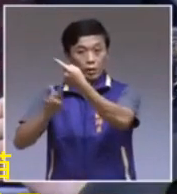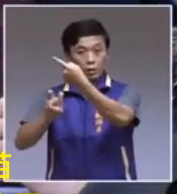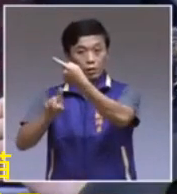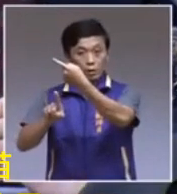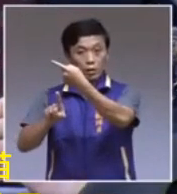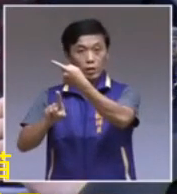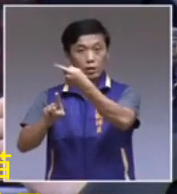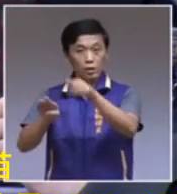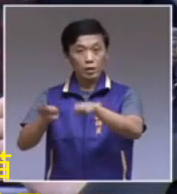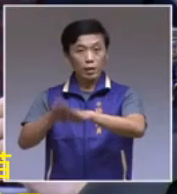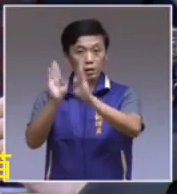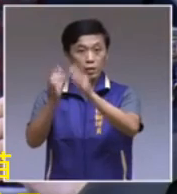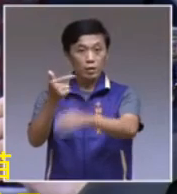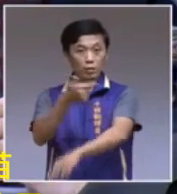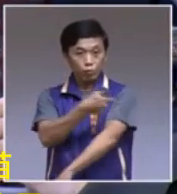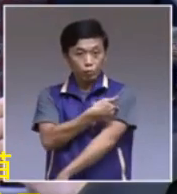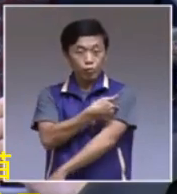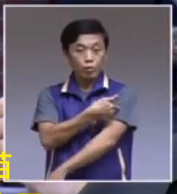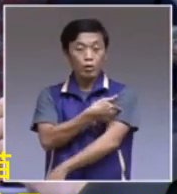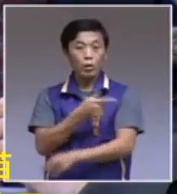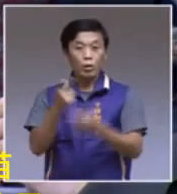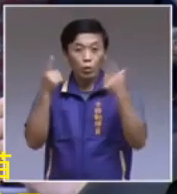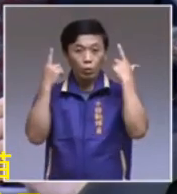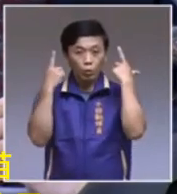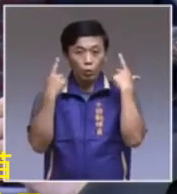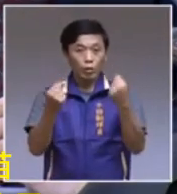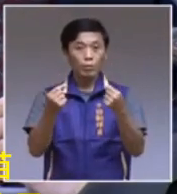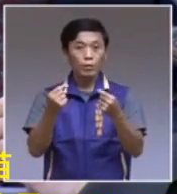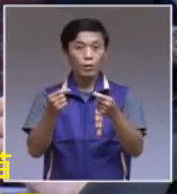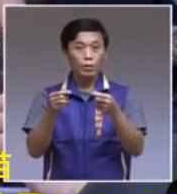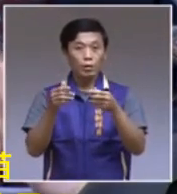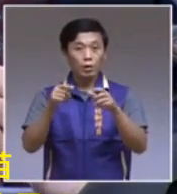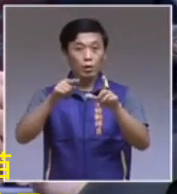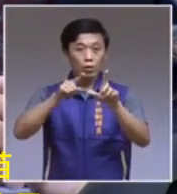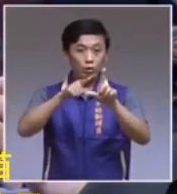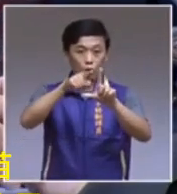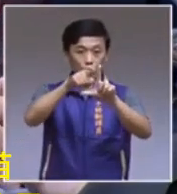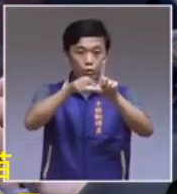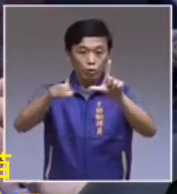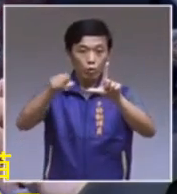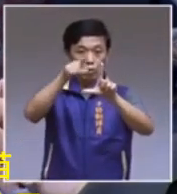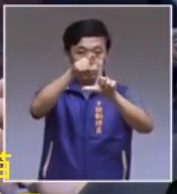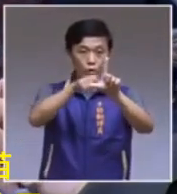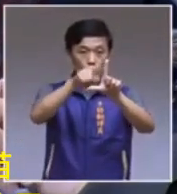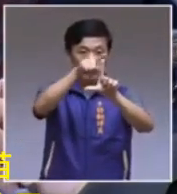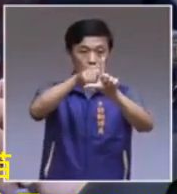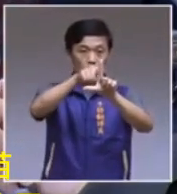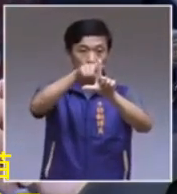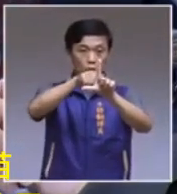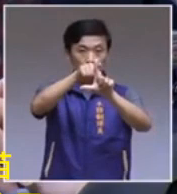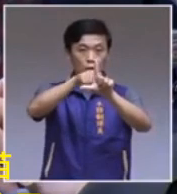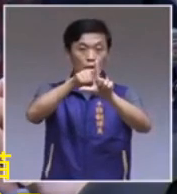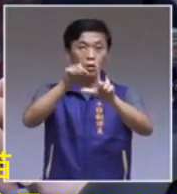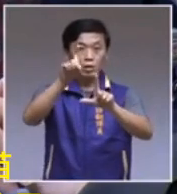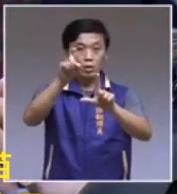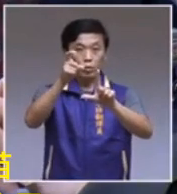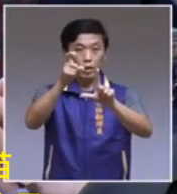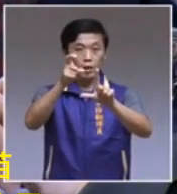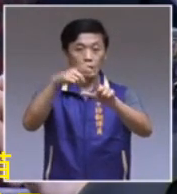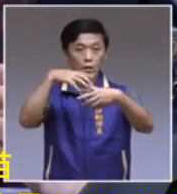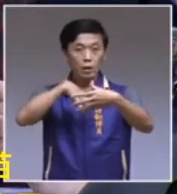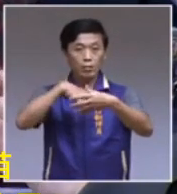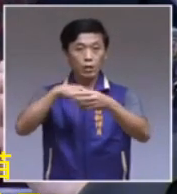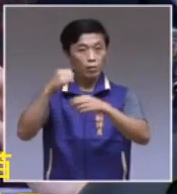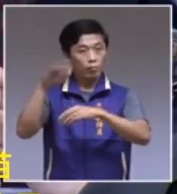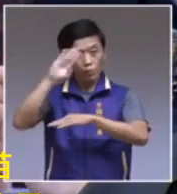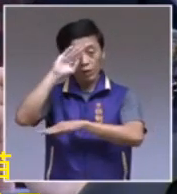1月21号开始施打来，本来我们这个纵轴里面10万人口其实住院的比例，